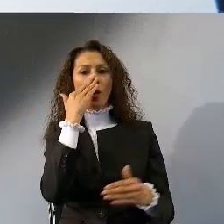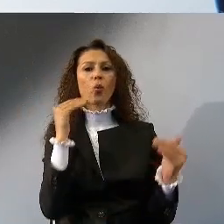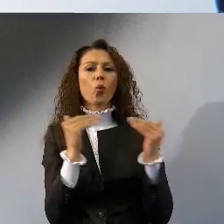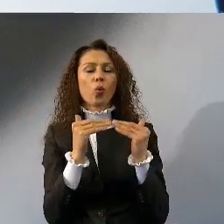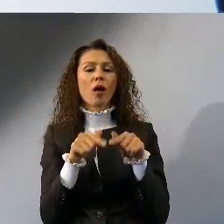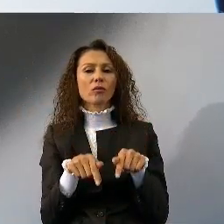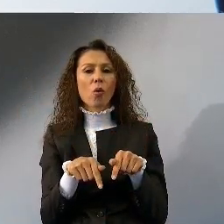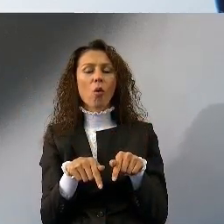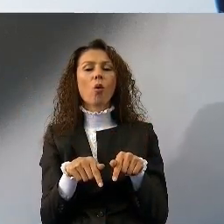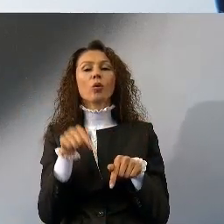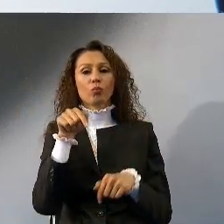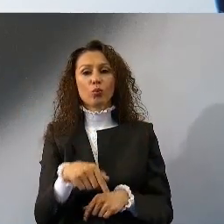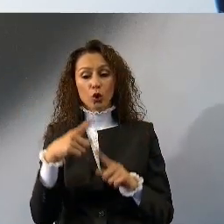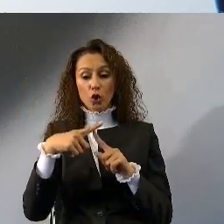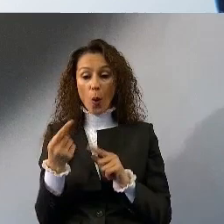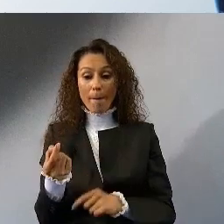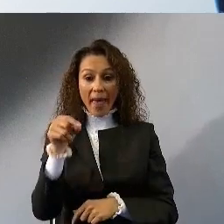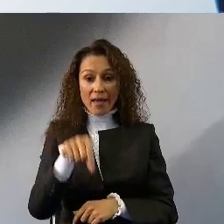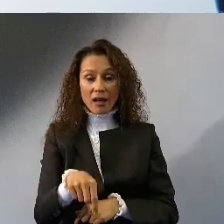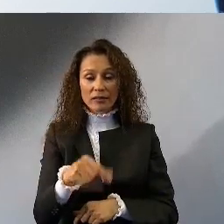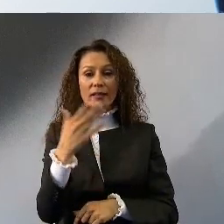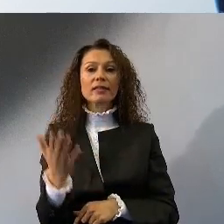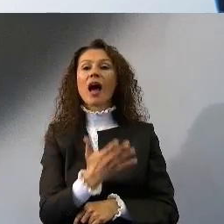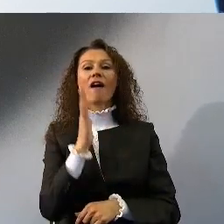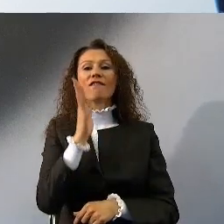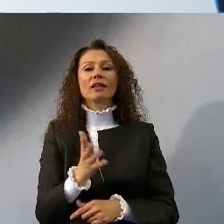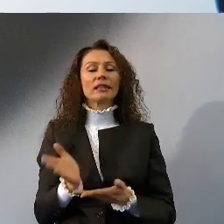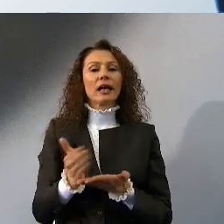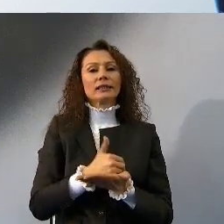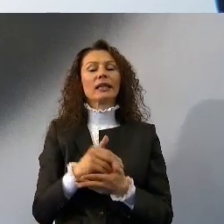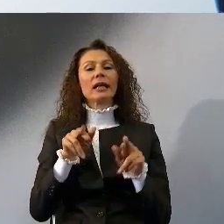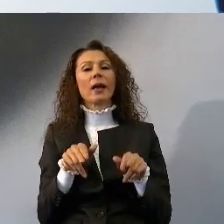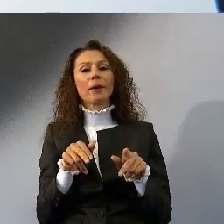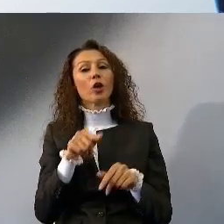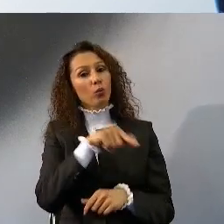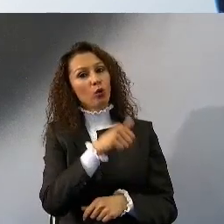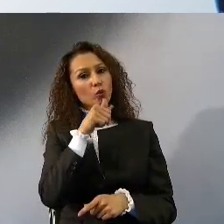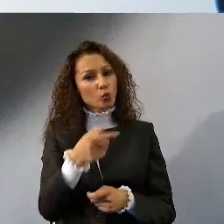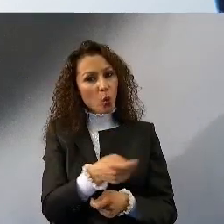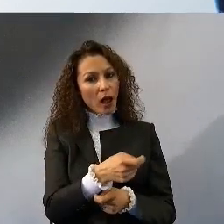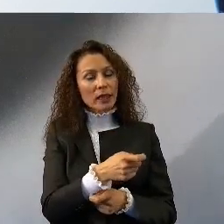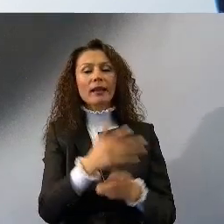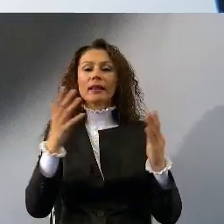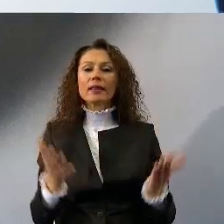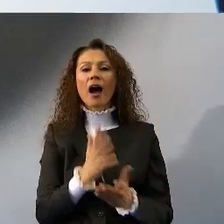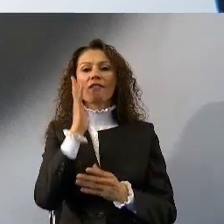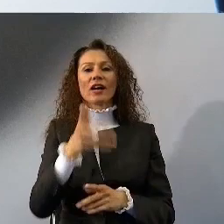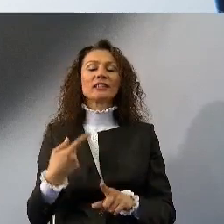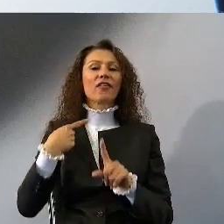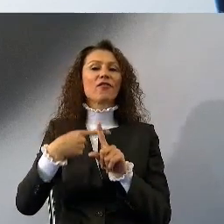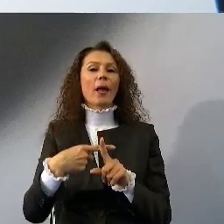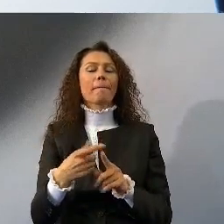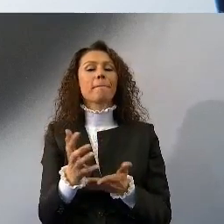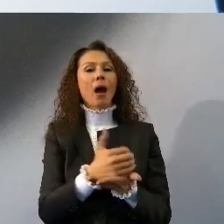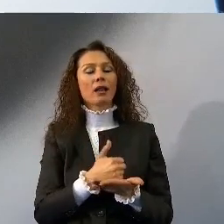diyoruz, şu tohumu ekersen daha çok verim alırsın. Şu kadar sularsan daha çok verim alırsın.